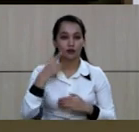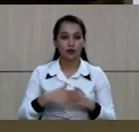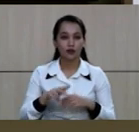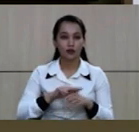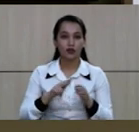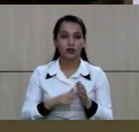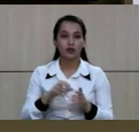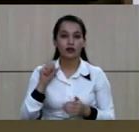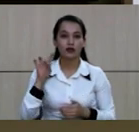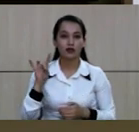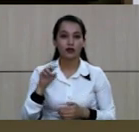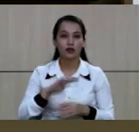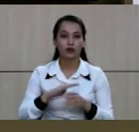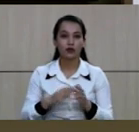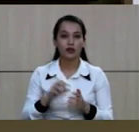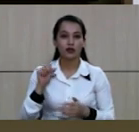18-аср, 19-асрларда